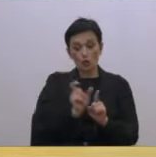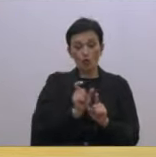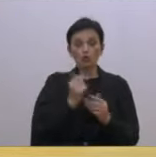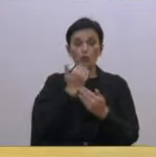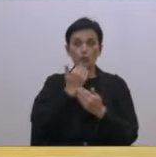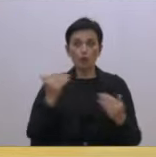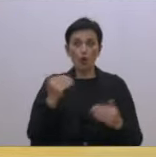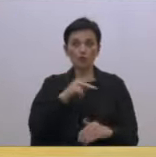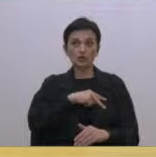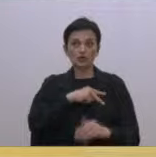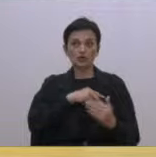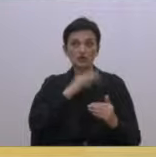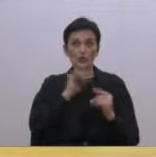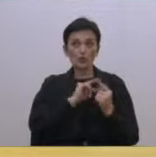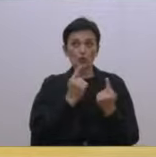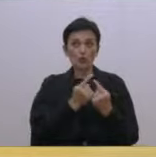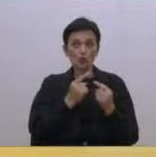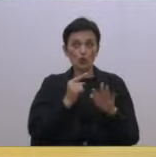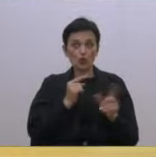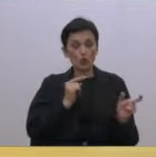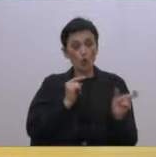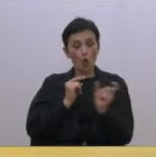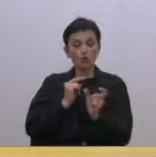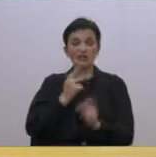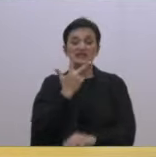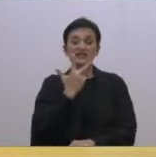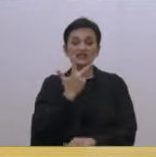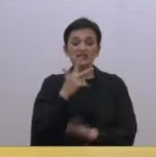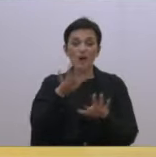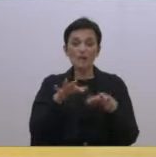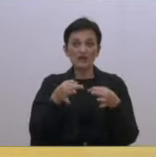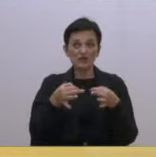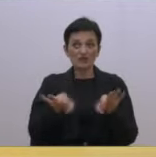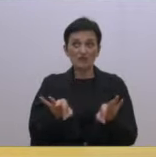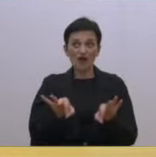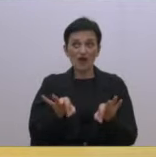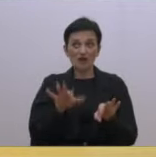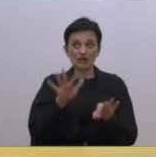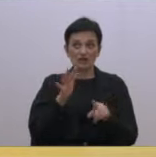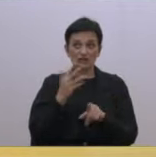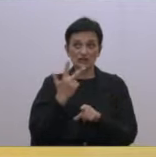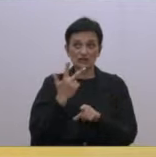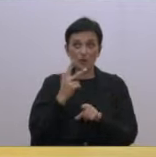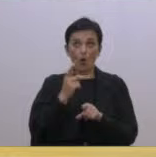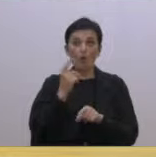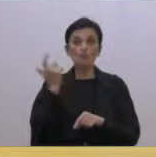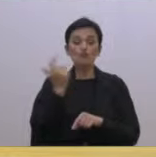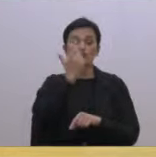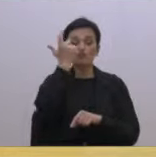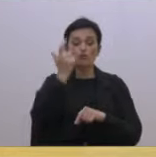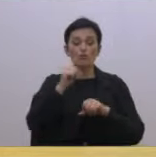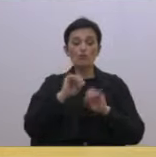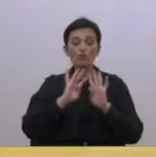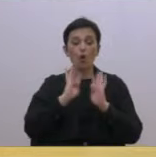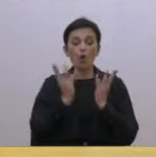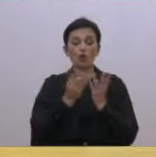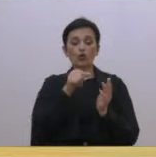ბოლოს საპარლამენტო უმრავლესობის კვოტით. ანუ არის სამი ვაკანსია და როგორც ვიცით, ბორჩი არის კვოტები, ანუ